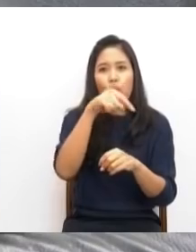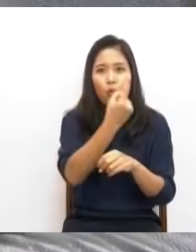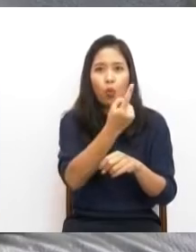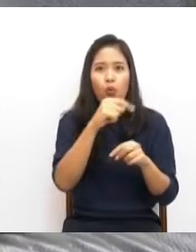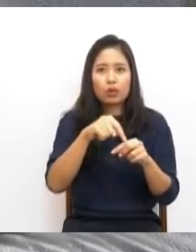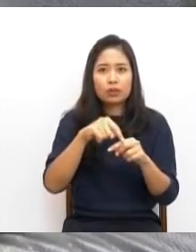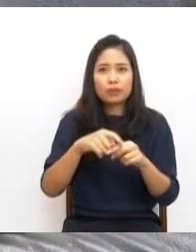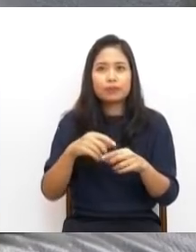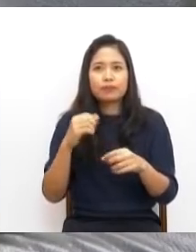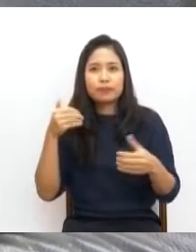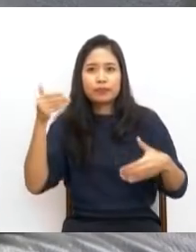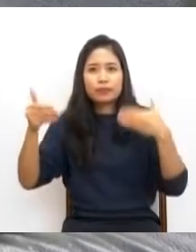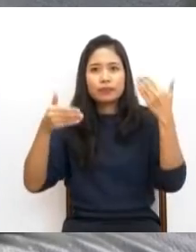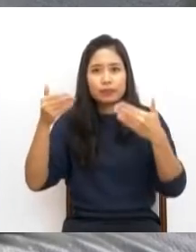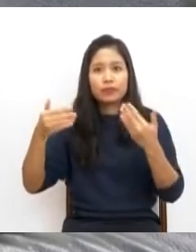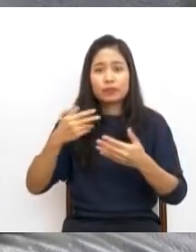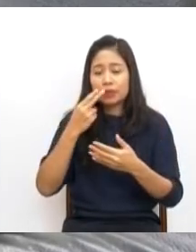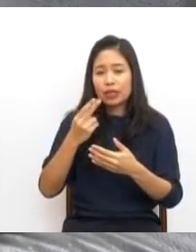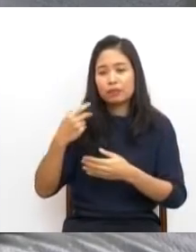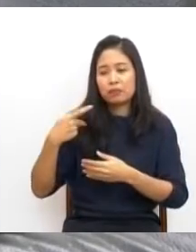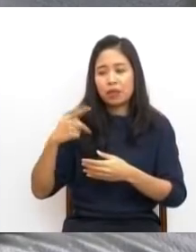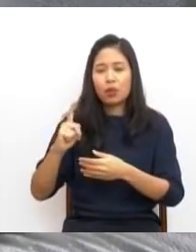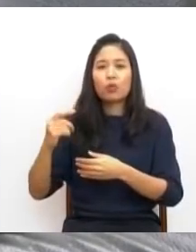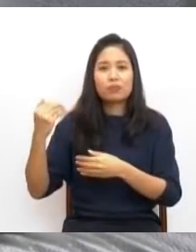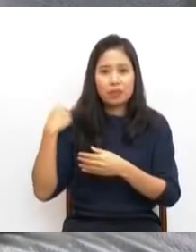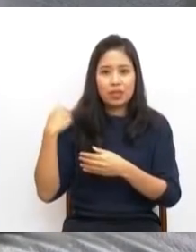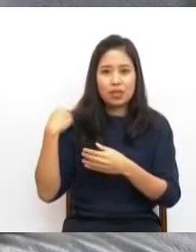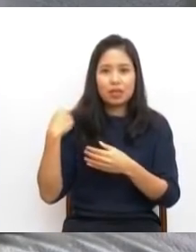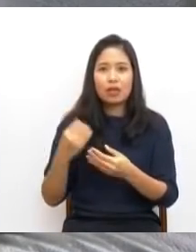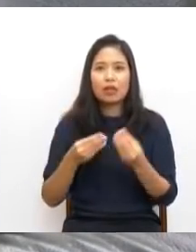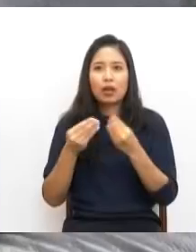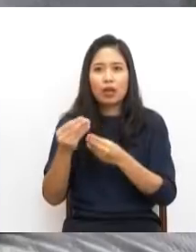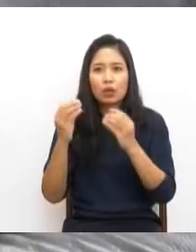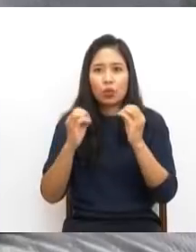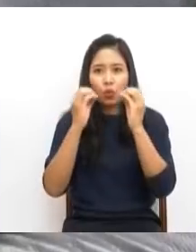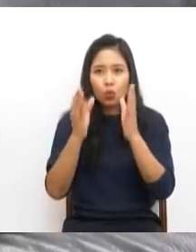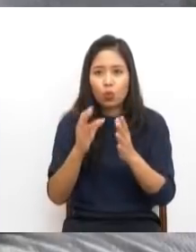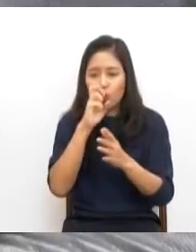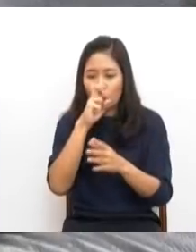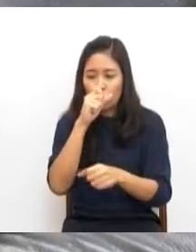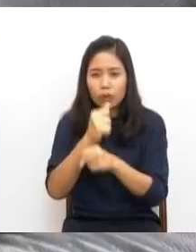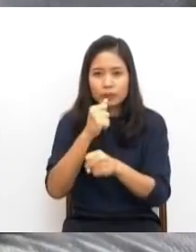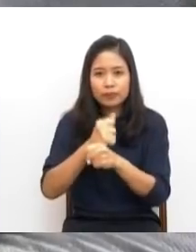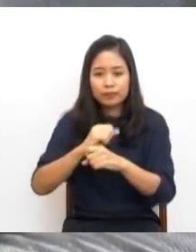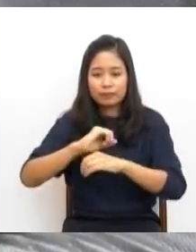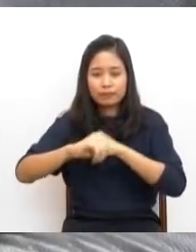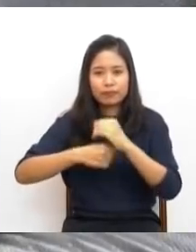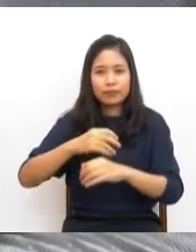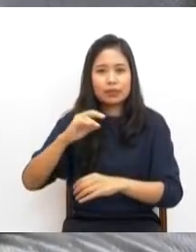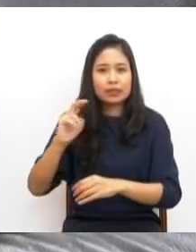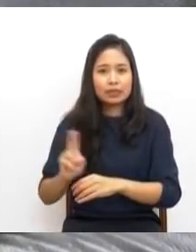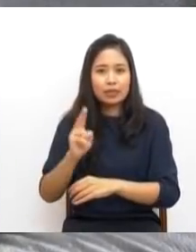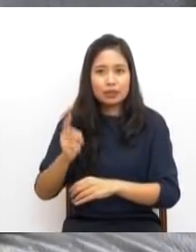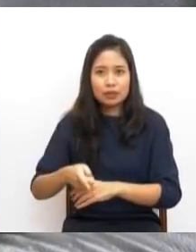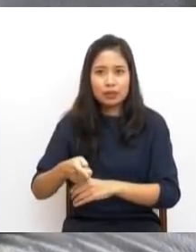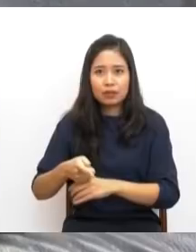ากิจกรรมนี้เรายังคิดว่ามันมีประโยชน์ในการที่พอคุณครูส่งคลิปมาแล้วเนี่ยแปลว่าคุณได้ฝึกลองฝีมือที่จะเอาไปใช้อ่ะนะคะ